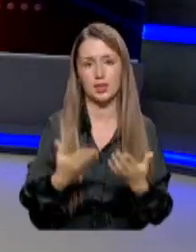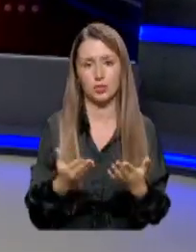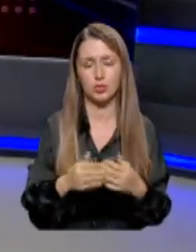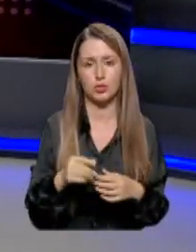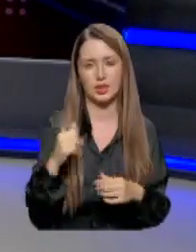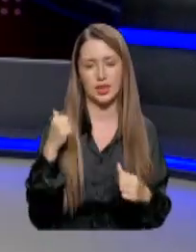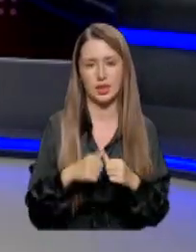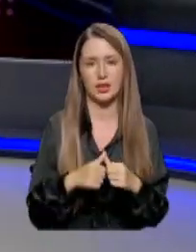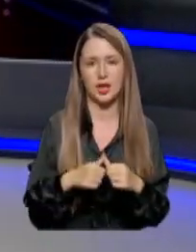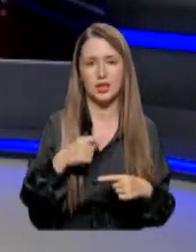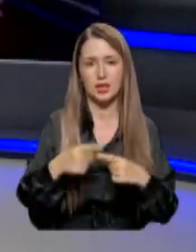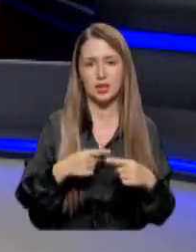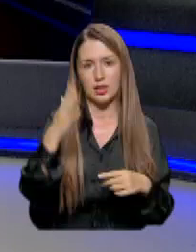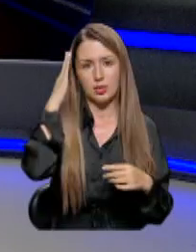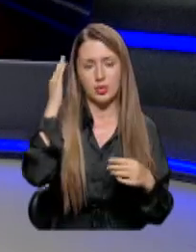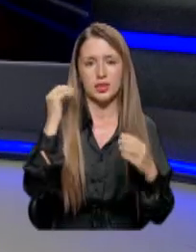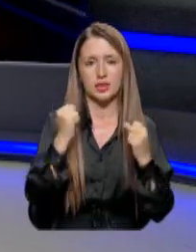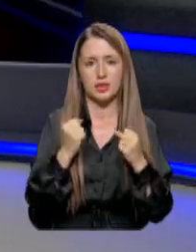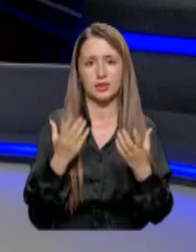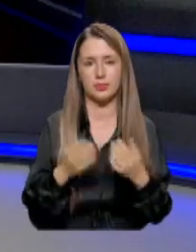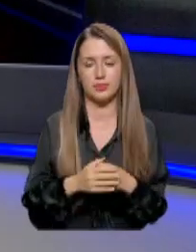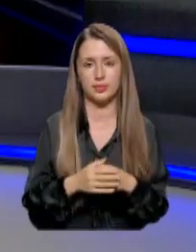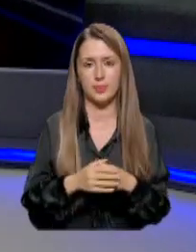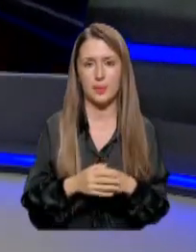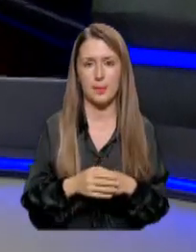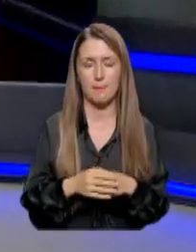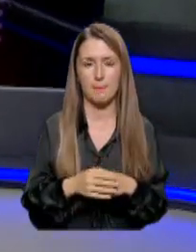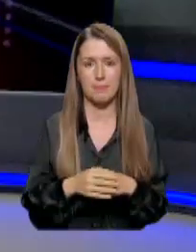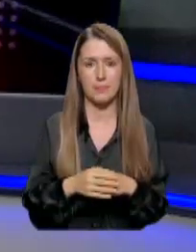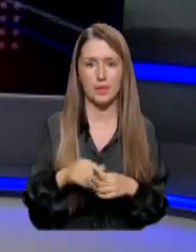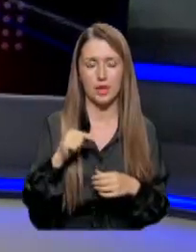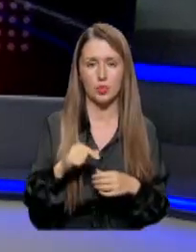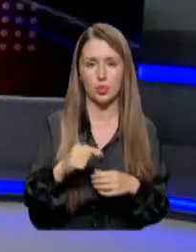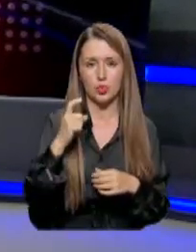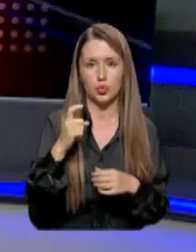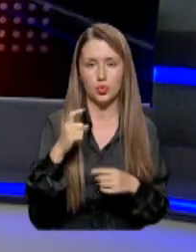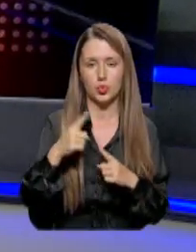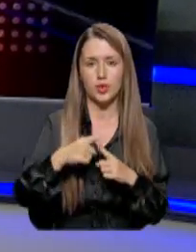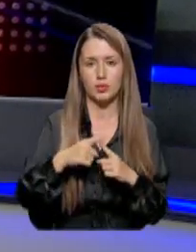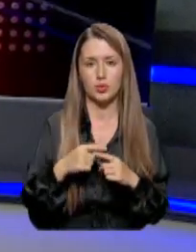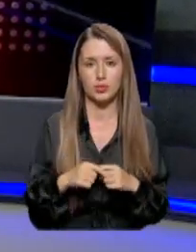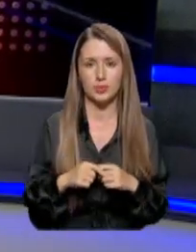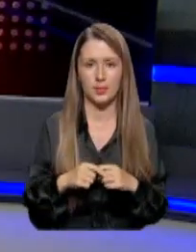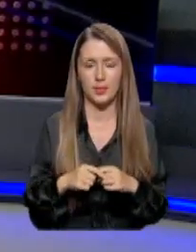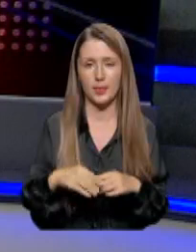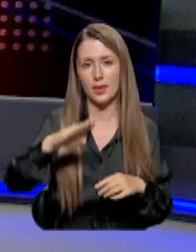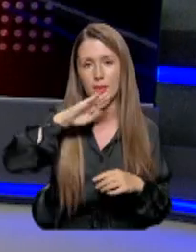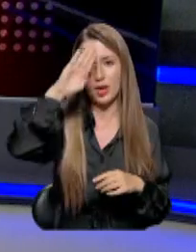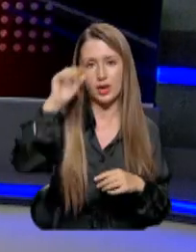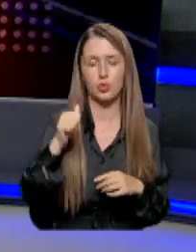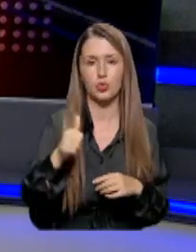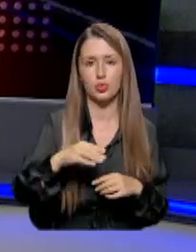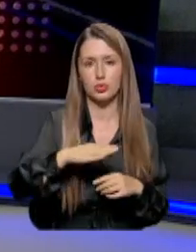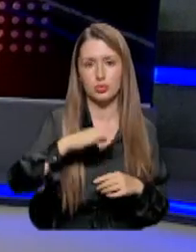diliyoruz bir kez daha. Yakınlarına da başsağlığı diliyoruz. Efendim bugün 9 Temmuz. Bayram günü,